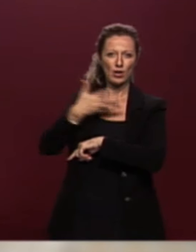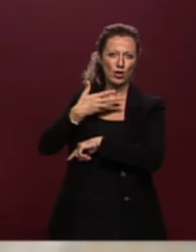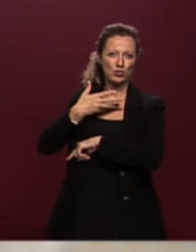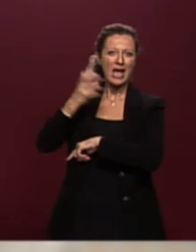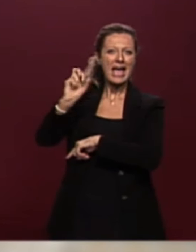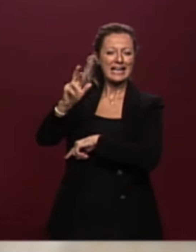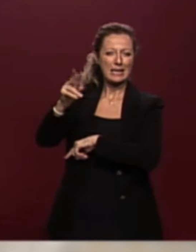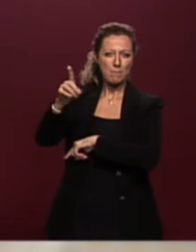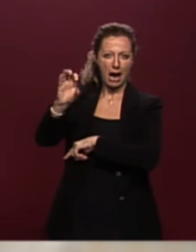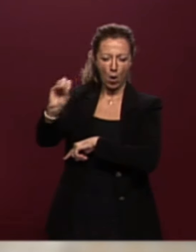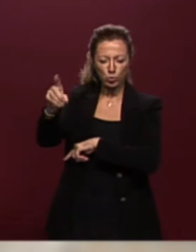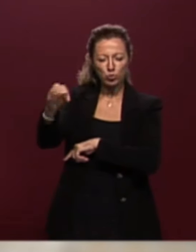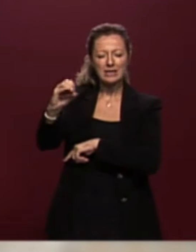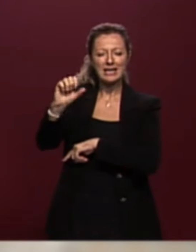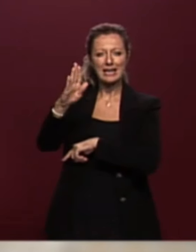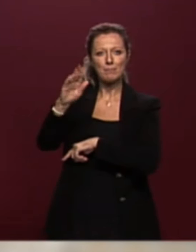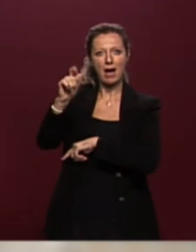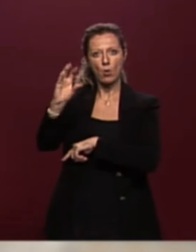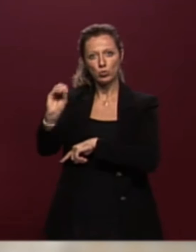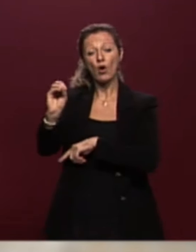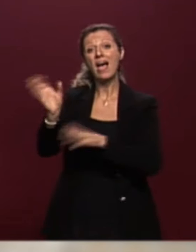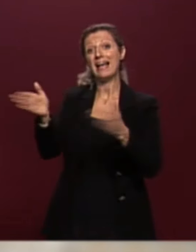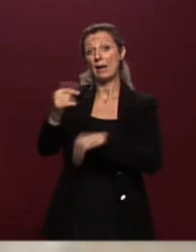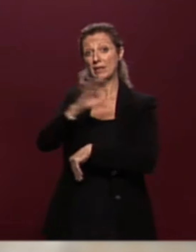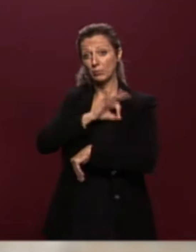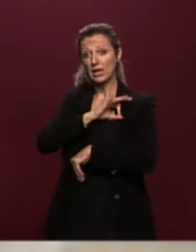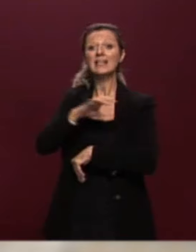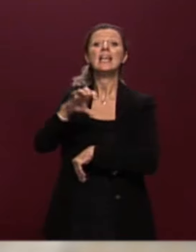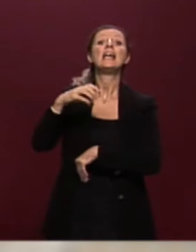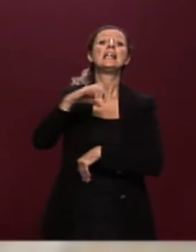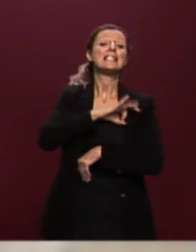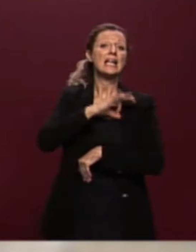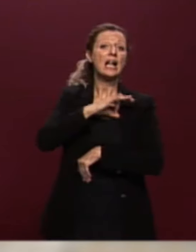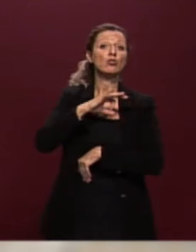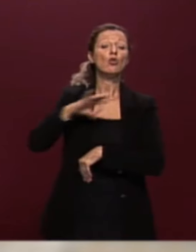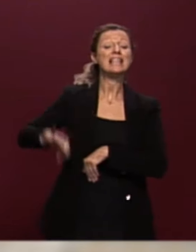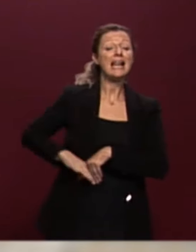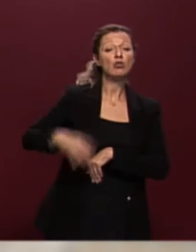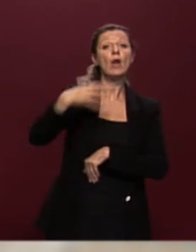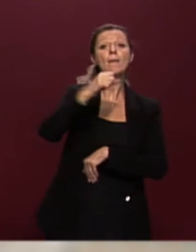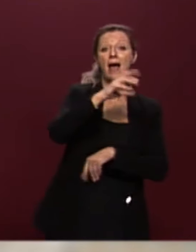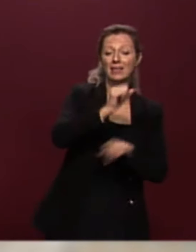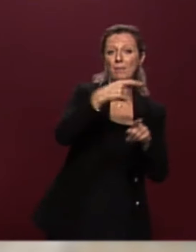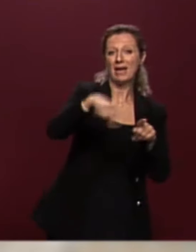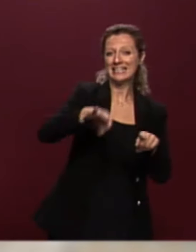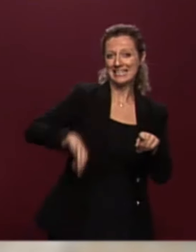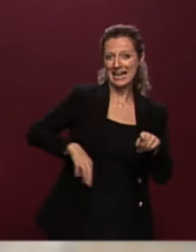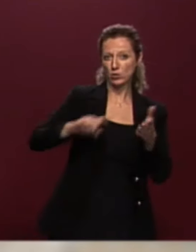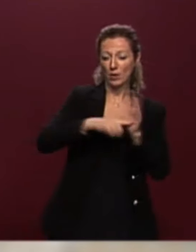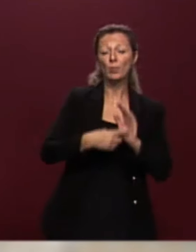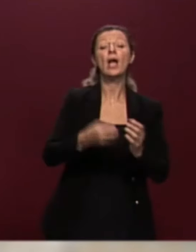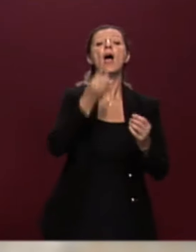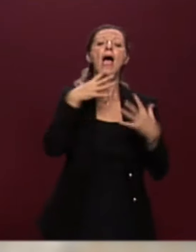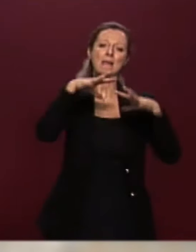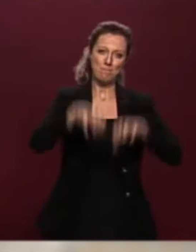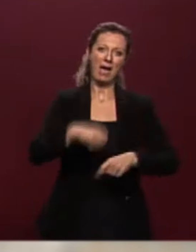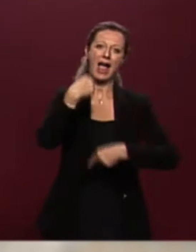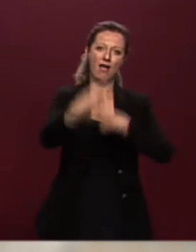Presidente Gribaudo nella Camera dei Deputati e dal Senatore Magni per quanto riguarda il Senato della Repubblica. Buon lavoro,